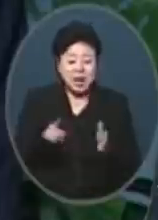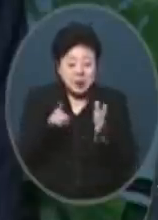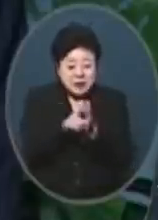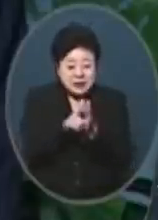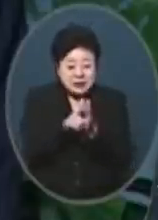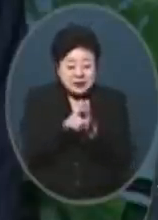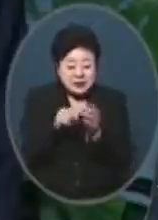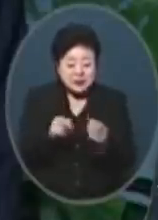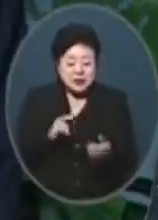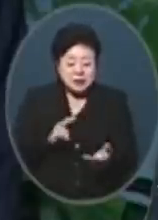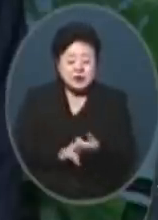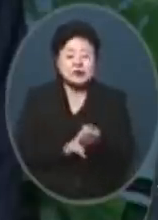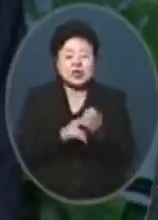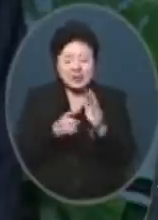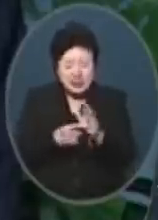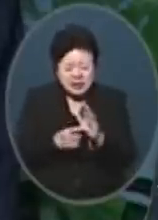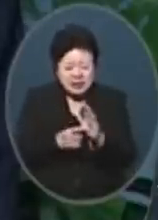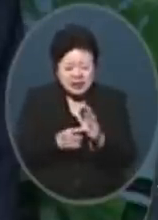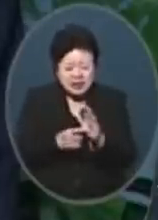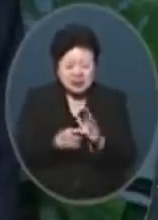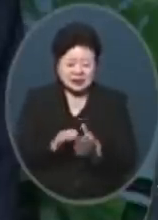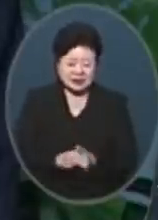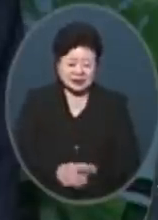믿는다들에게 이런 표적이 따르니 저희가